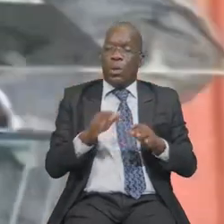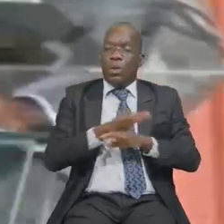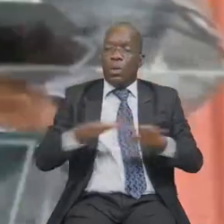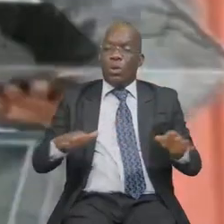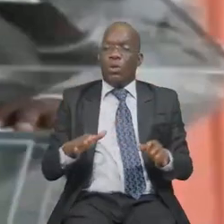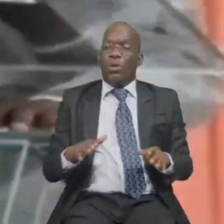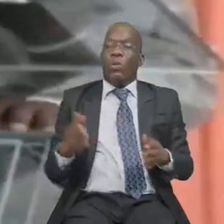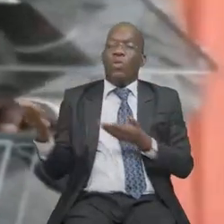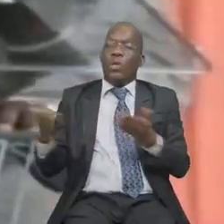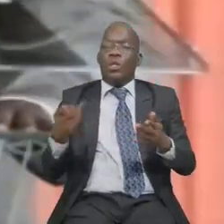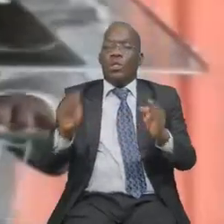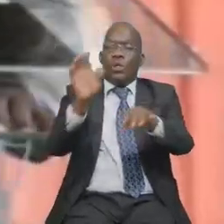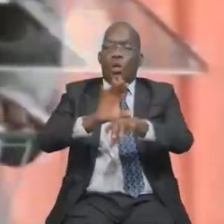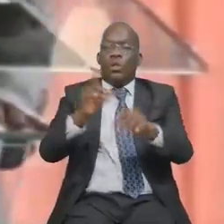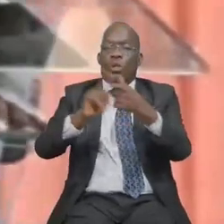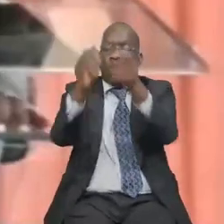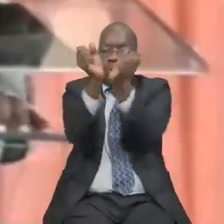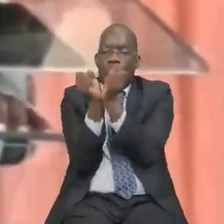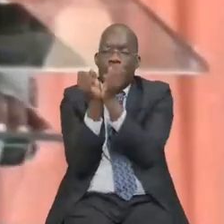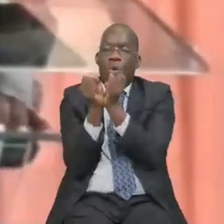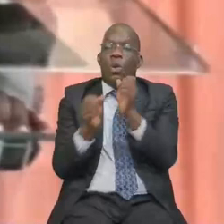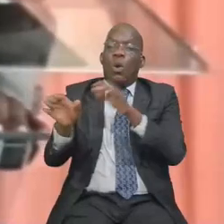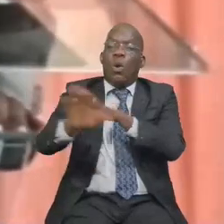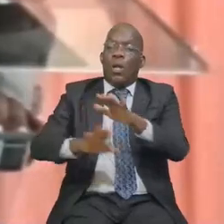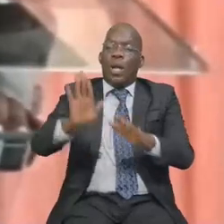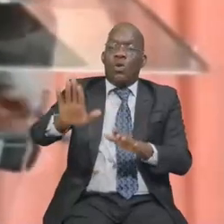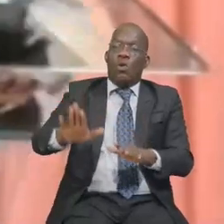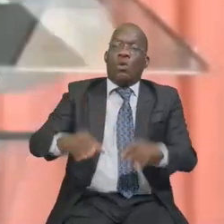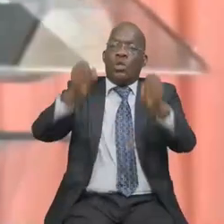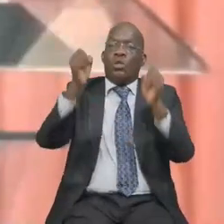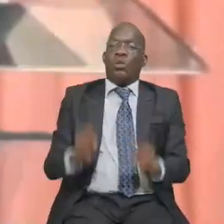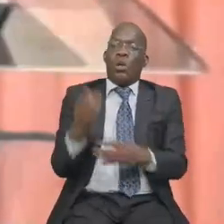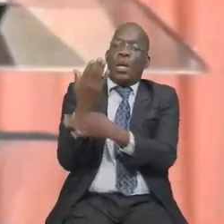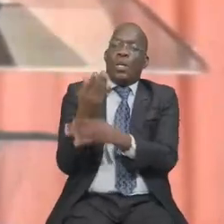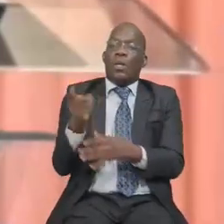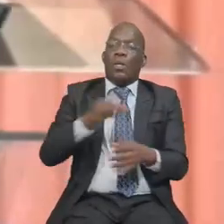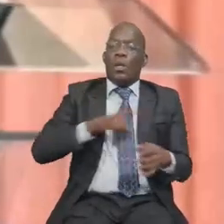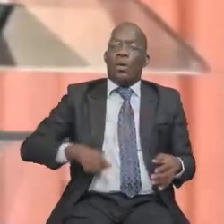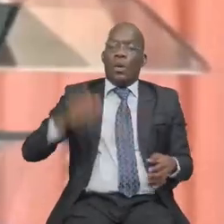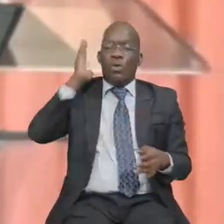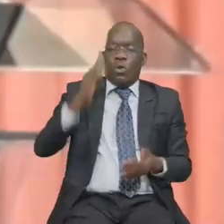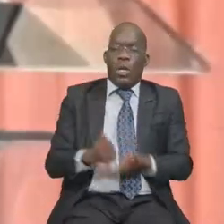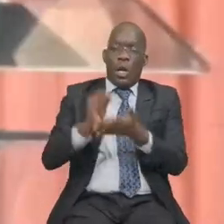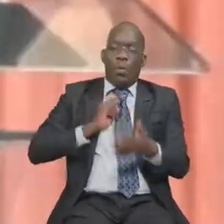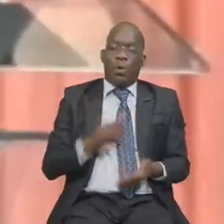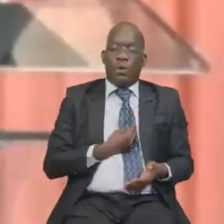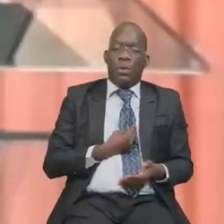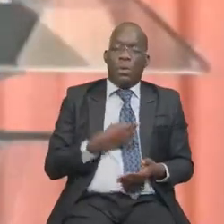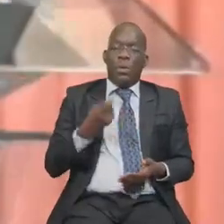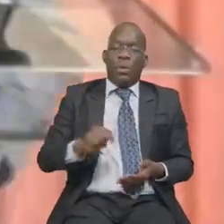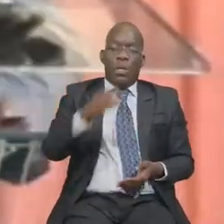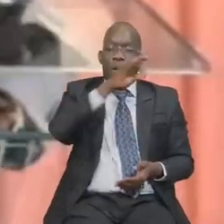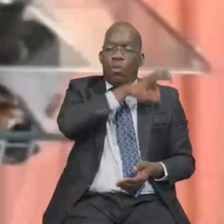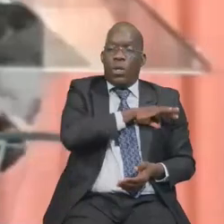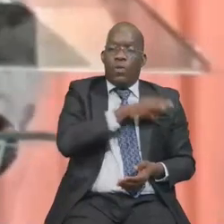un esclave par tes mains de fer et le Seigneur nous aidera. Les profits,